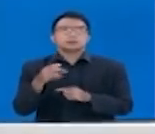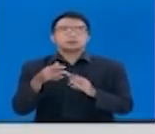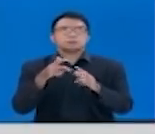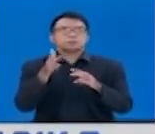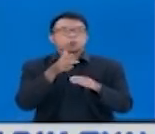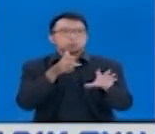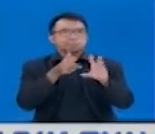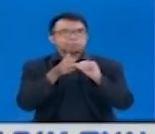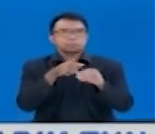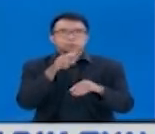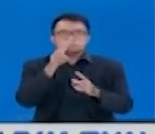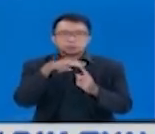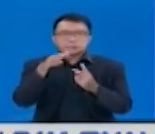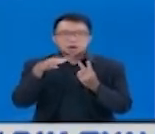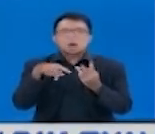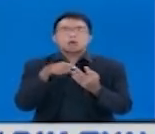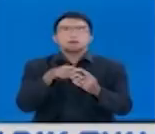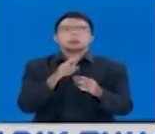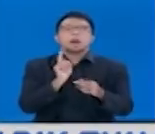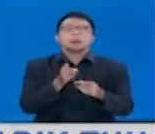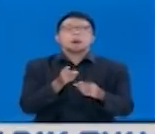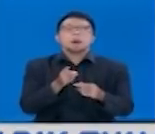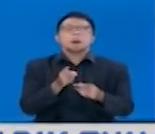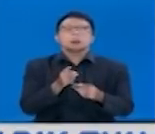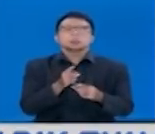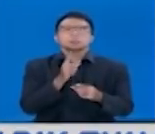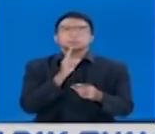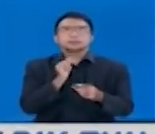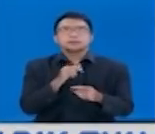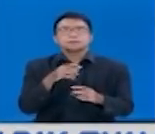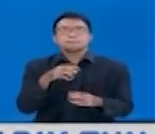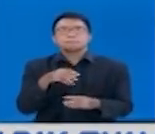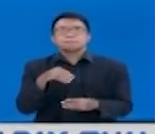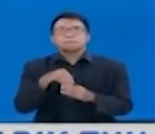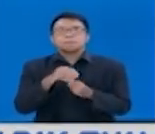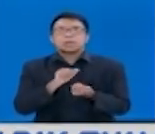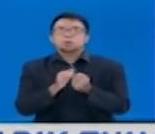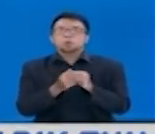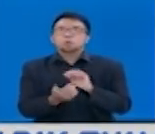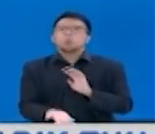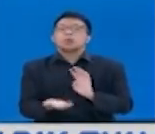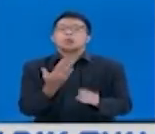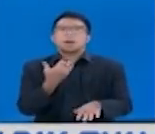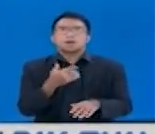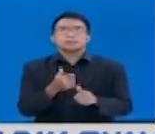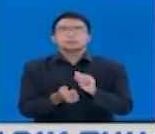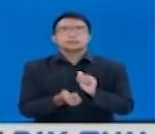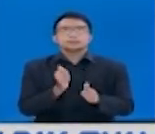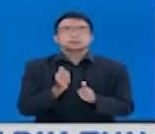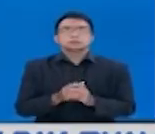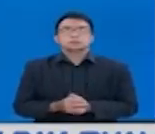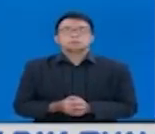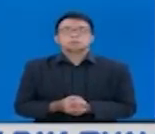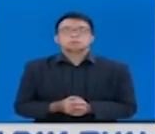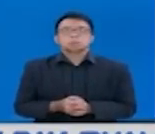TKP, dan sampai saat ini kita lagi mendalami, Mbak. Karena dari kegiatan ini pun seminggu